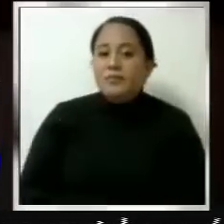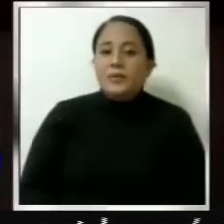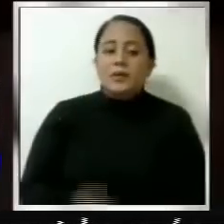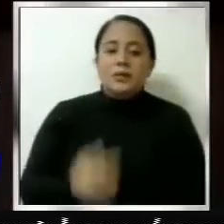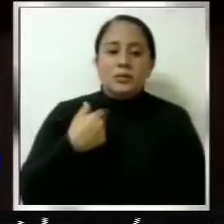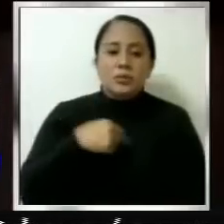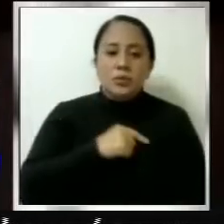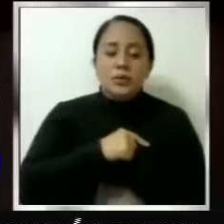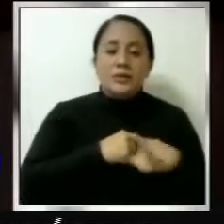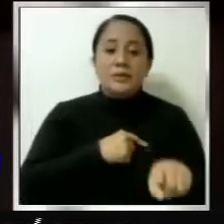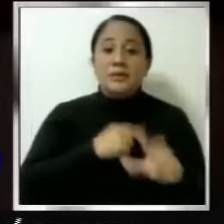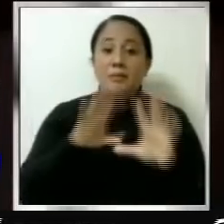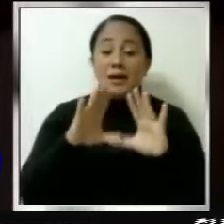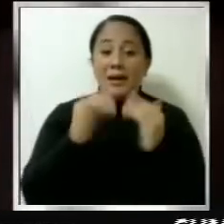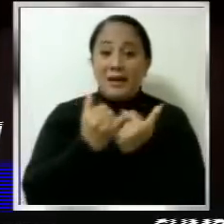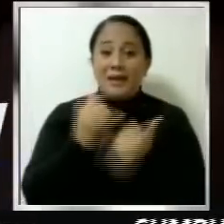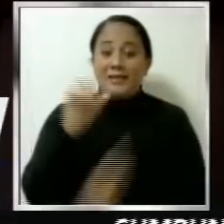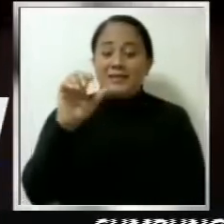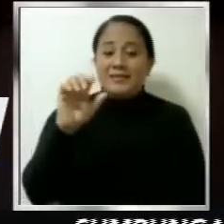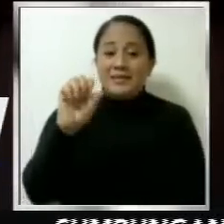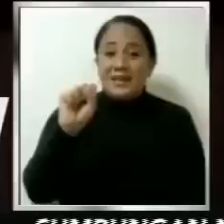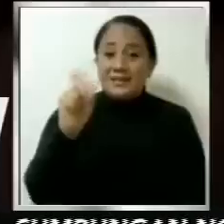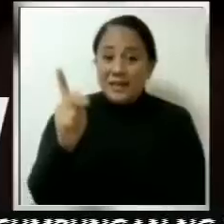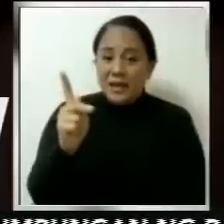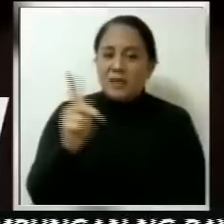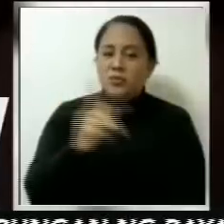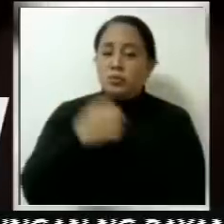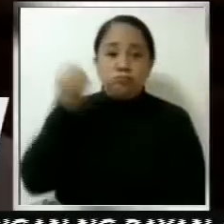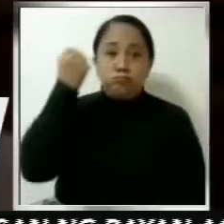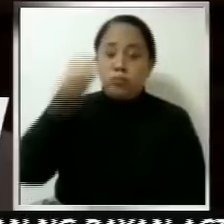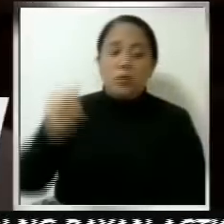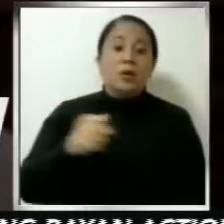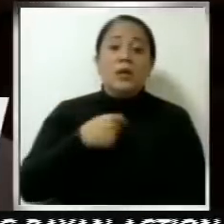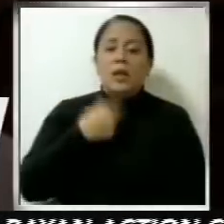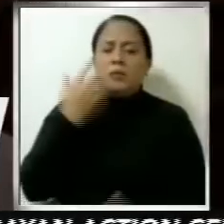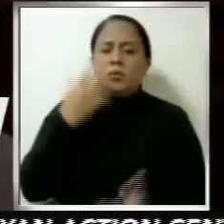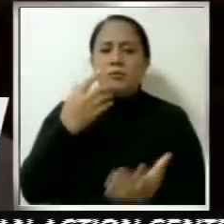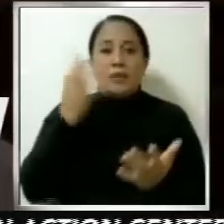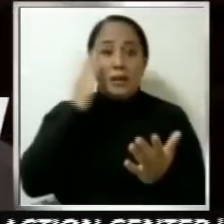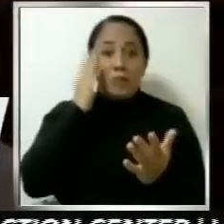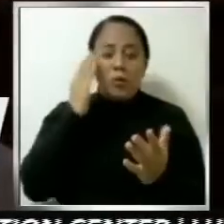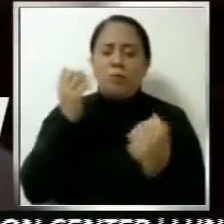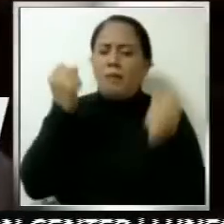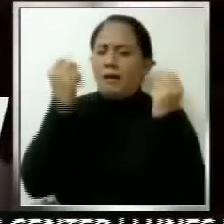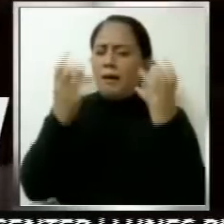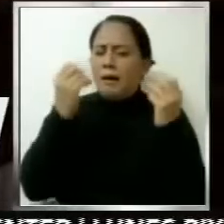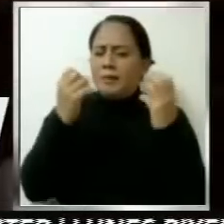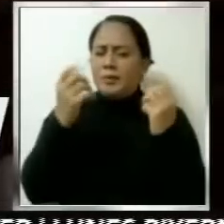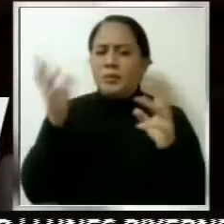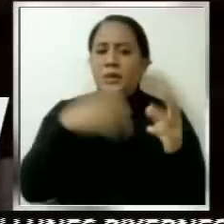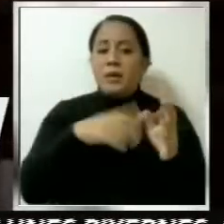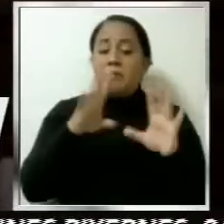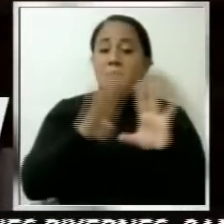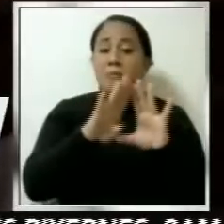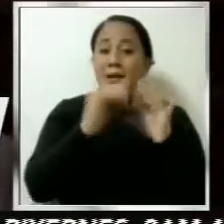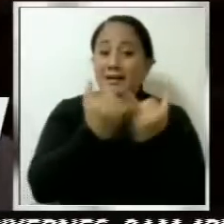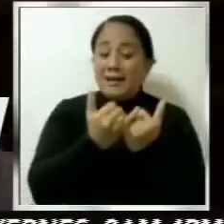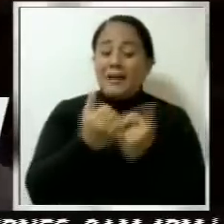SK. Mas violente po base sa record at history natin. Kasi po pagka barangay SK, magkakamag-anak,